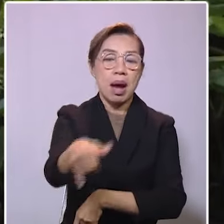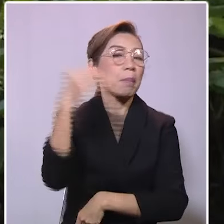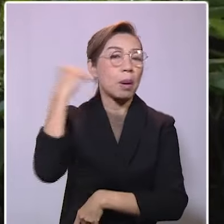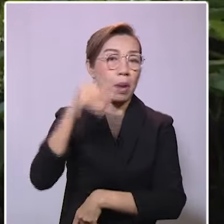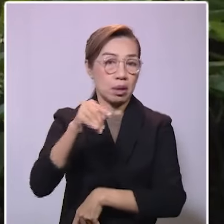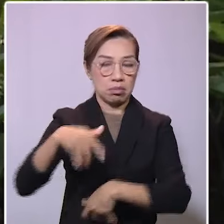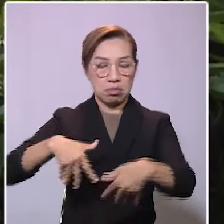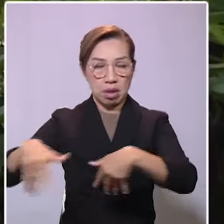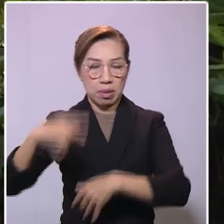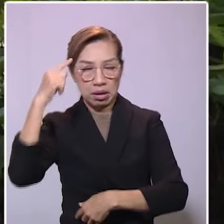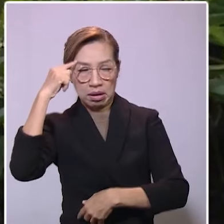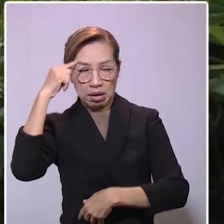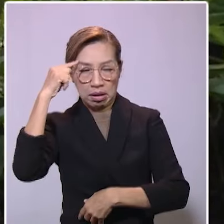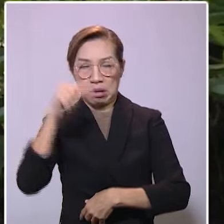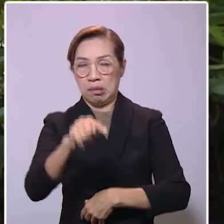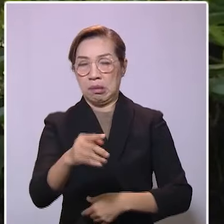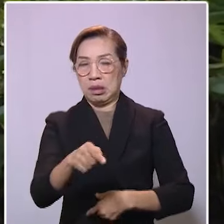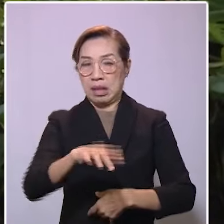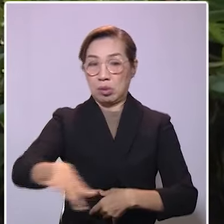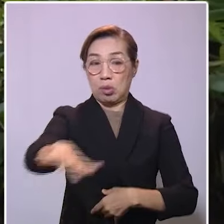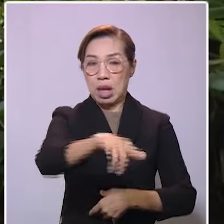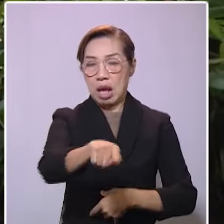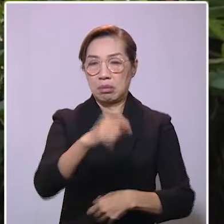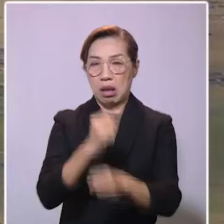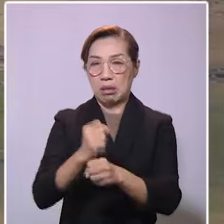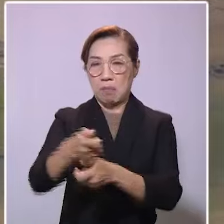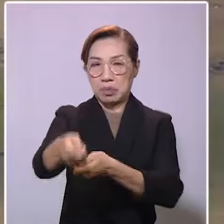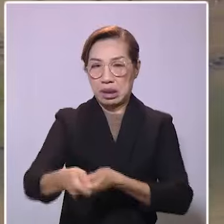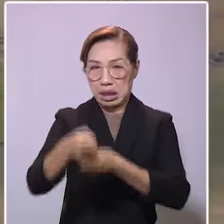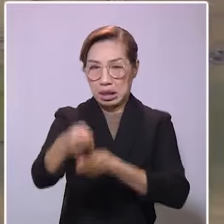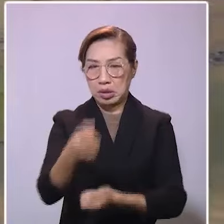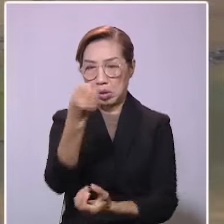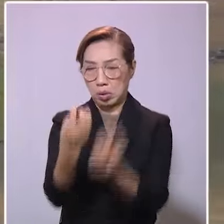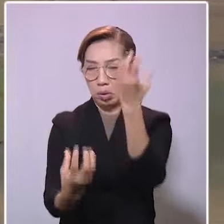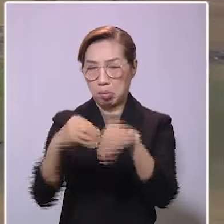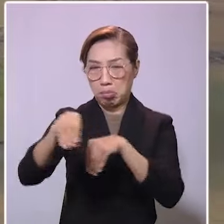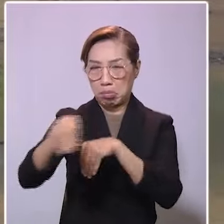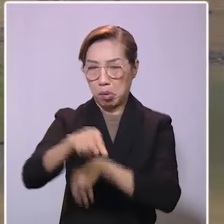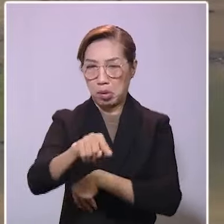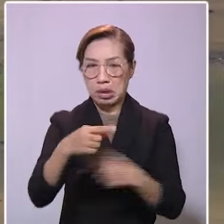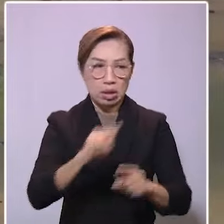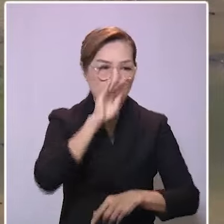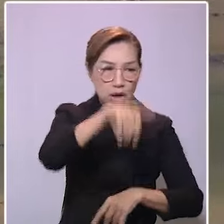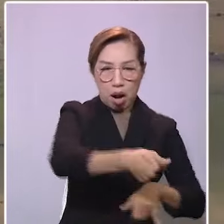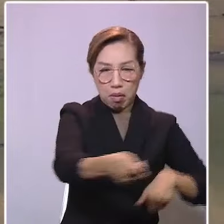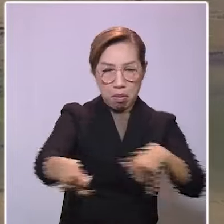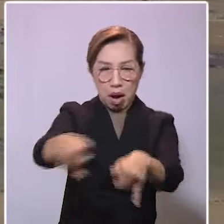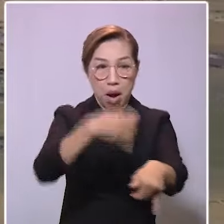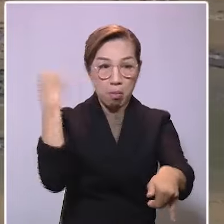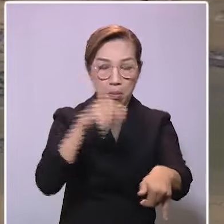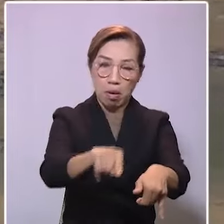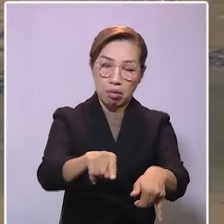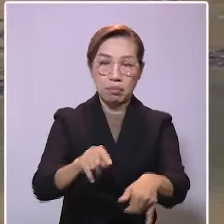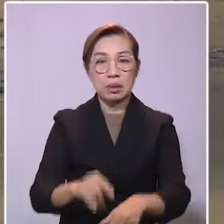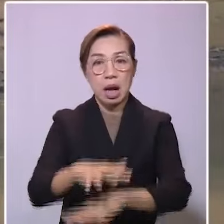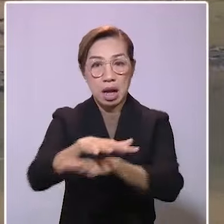เกิดว่านำไปทำเป็นการแปลงเกษตรอะไรแบบเค่ะออพื้นที่ที่ช้างเคยอยู่อาศัยเล่นน้ำสบายใจแบบเมันจะหายไปหรือ